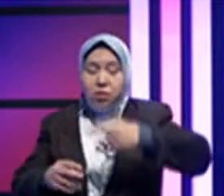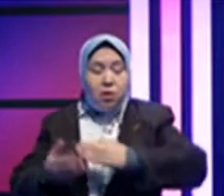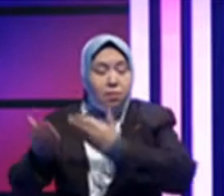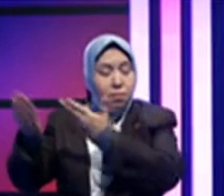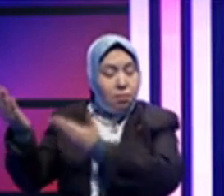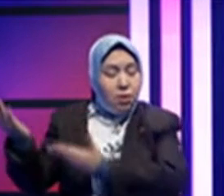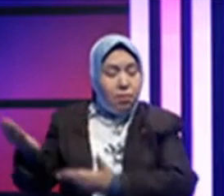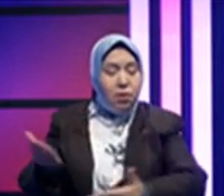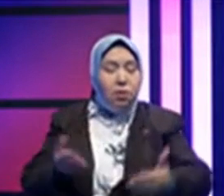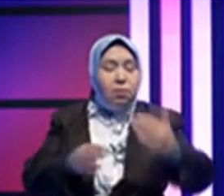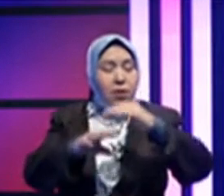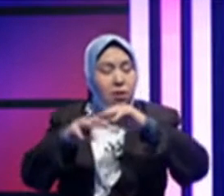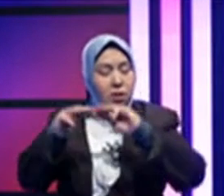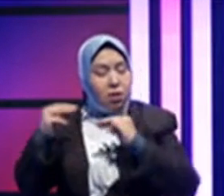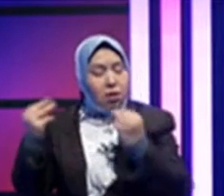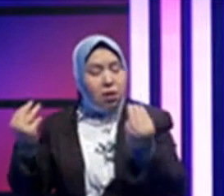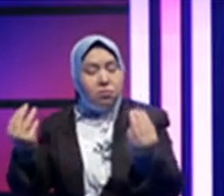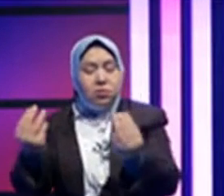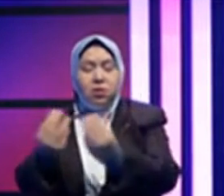فجاءوهم